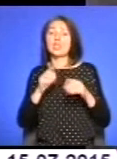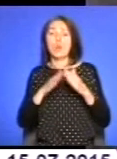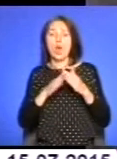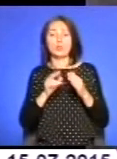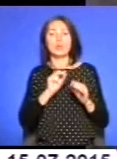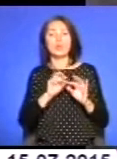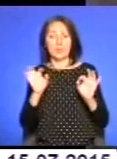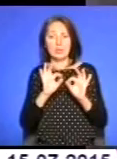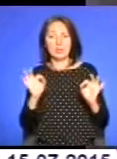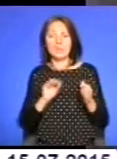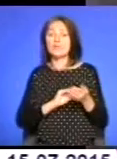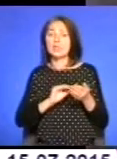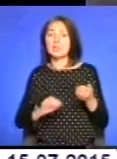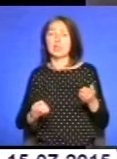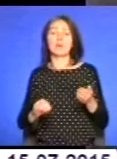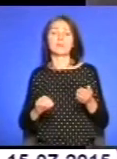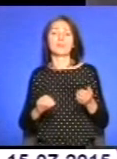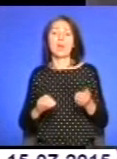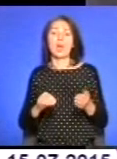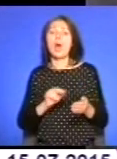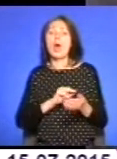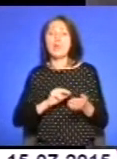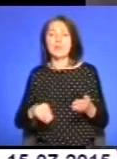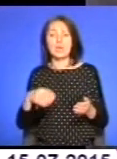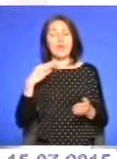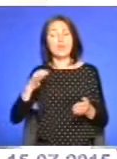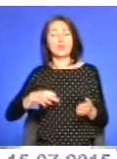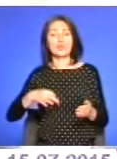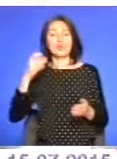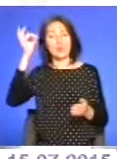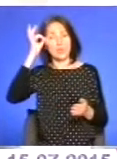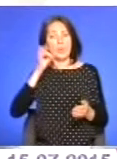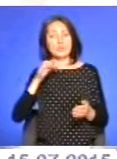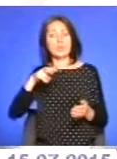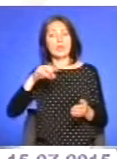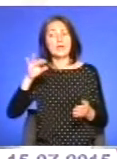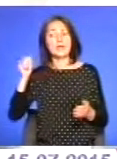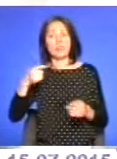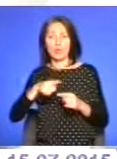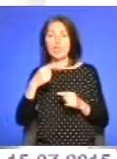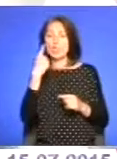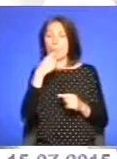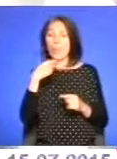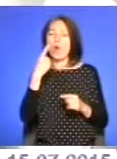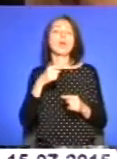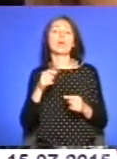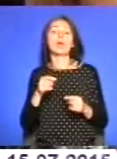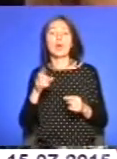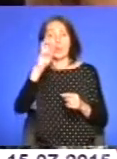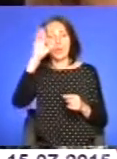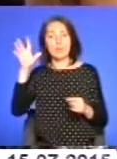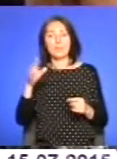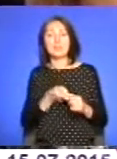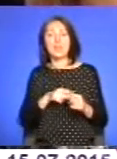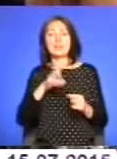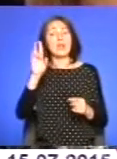Декрет про українську державність писали французькою, німецькою, латиною та іншими мовами, популярними в Європі. Це євангельський погляд на